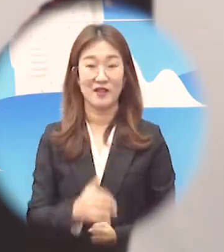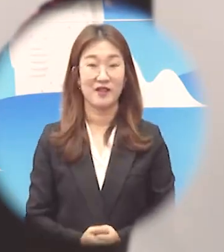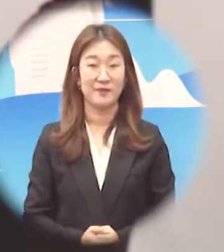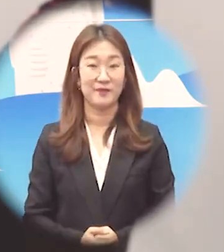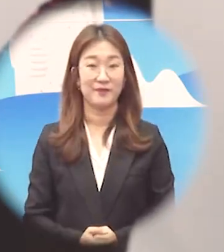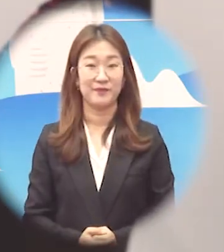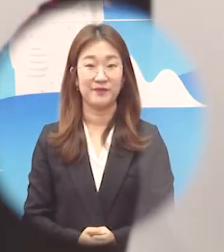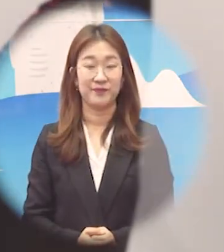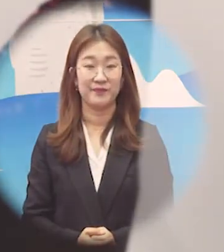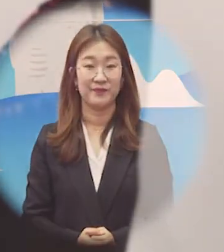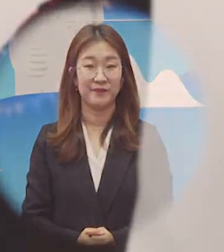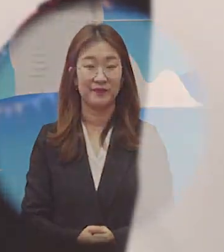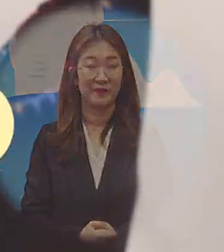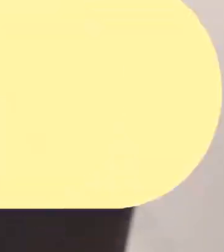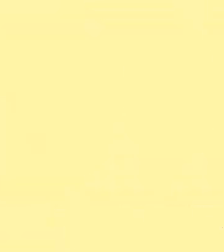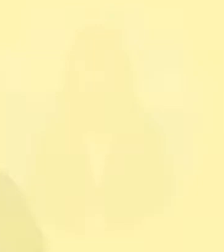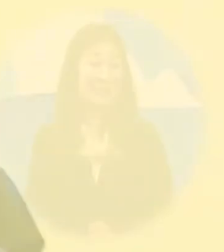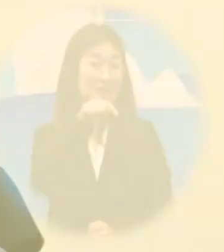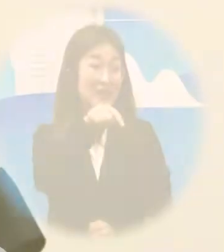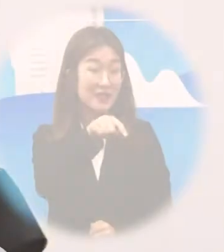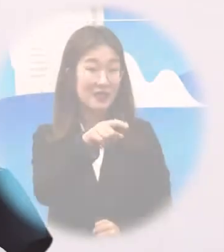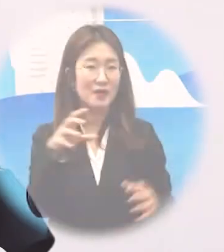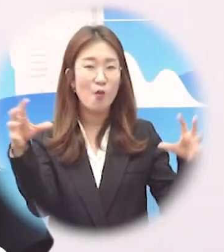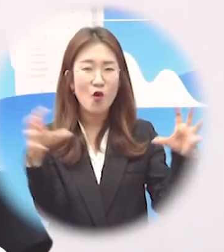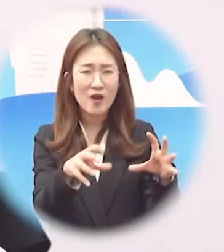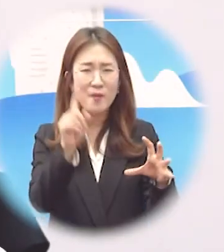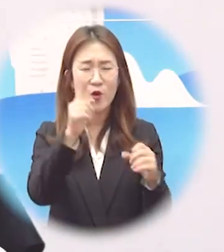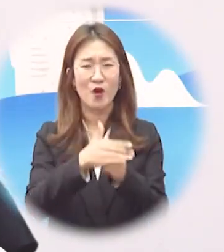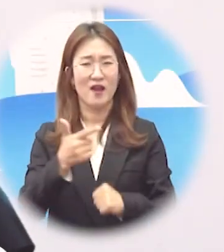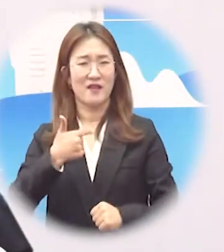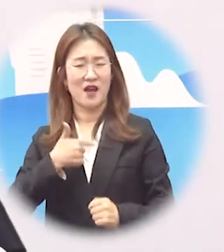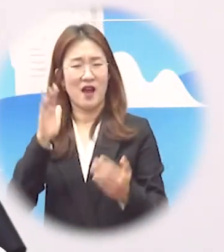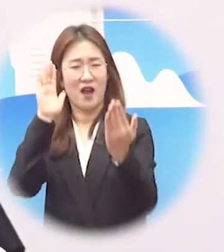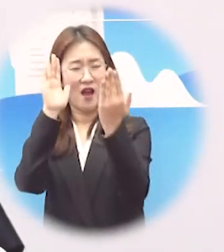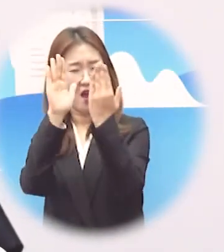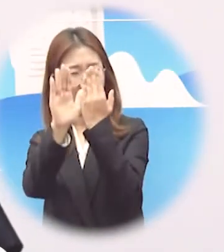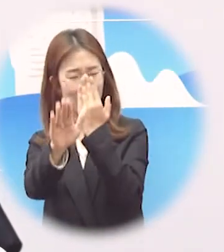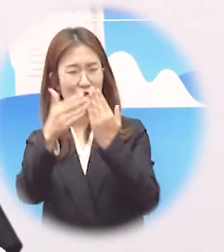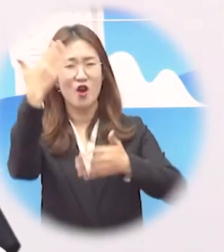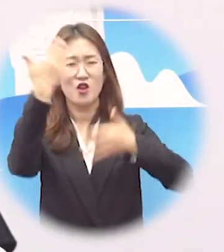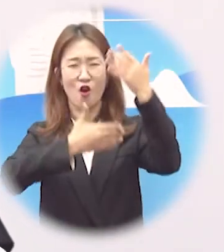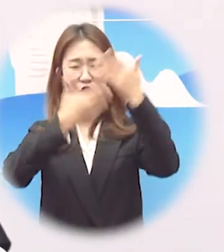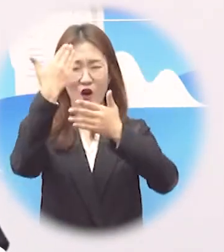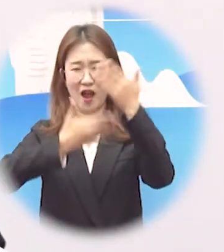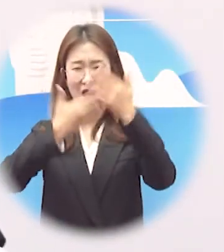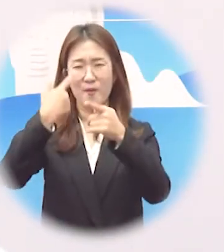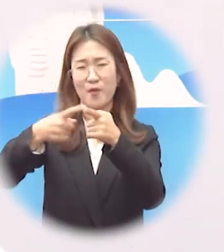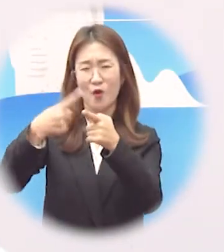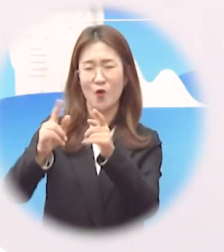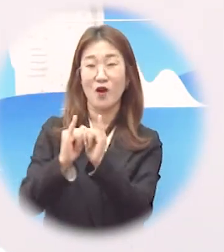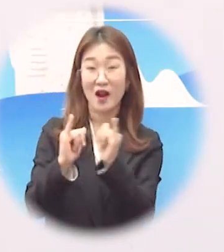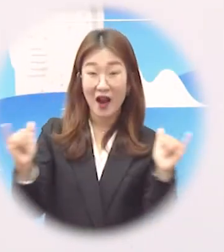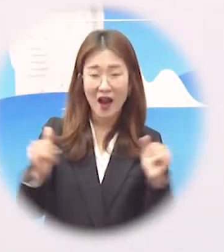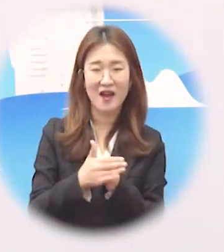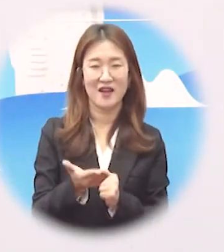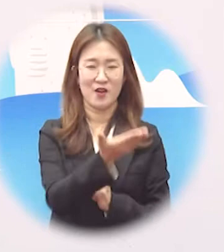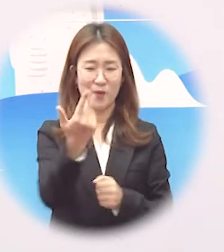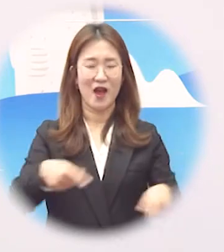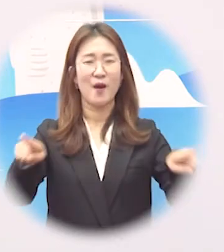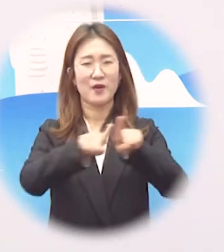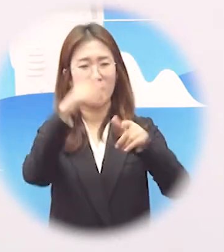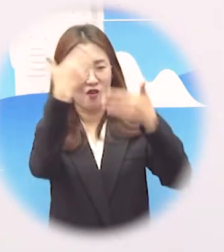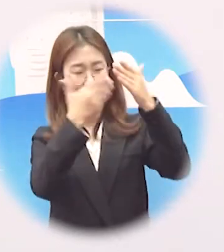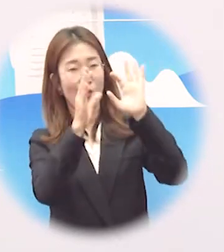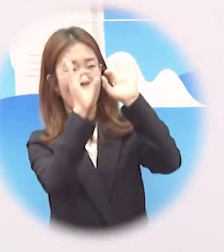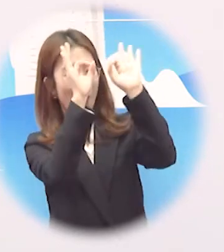모르므로 진행하고 없습니다 4 이번 소모 일은 나도 언젠가는 영화평 번갈아 갑니다 여러분들의 함께